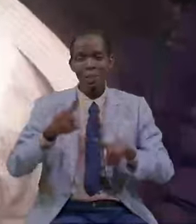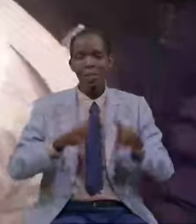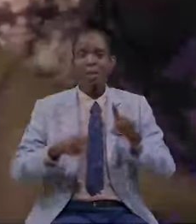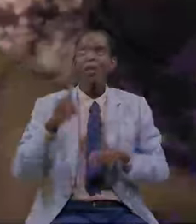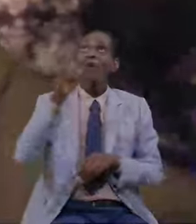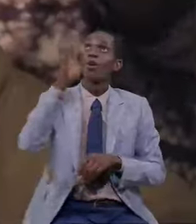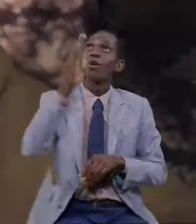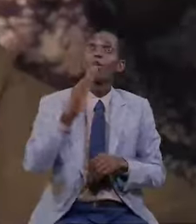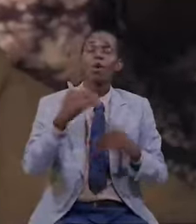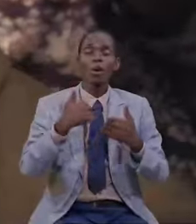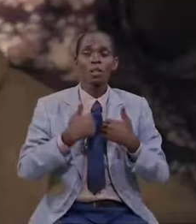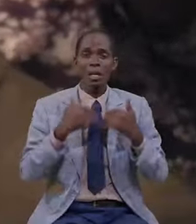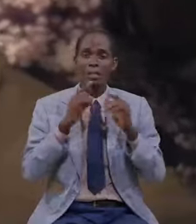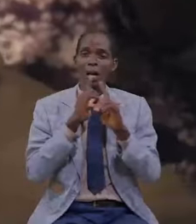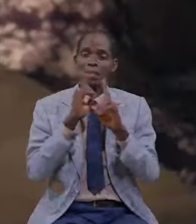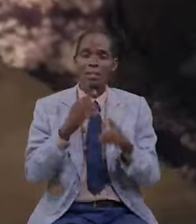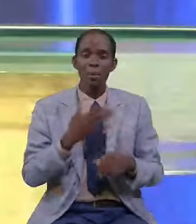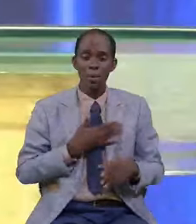Le Seigneur m'a exaucé.